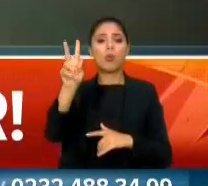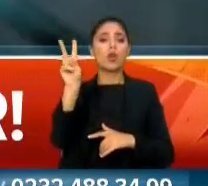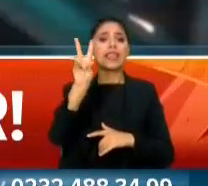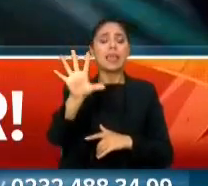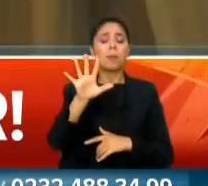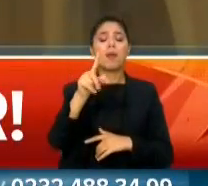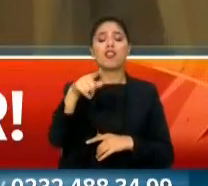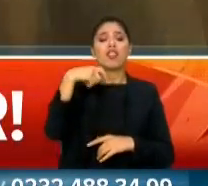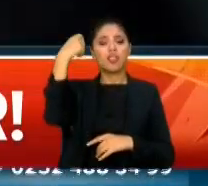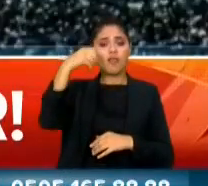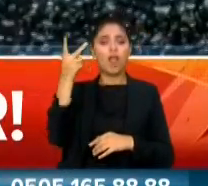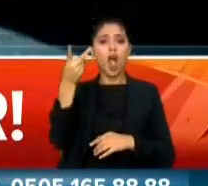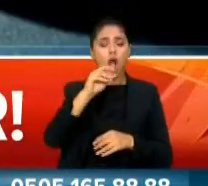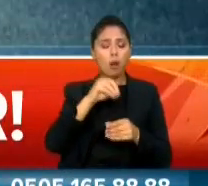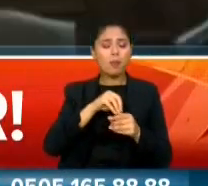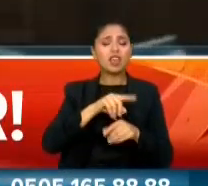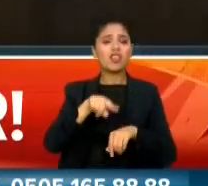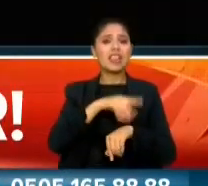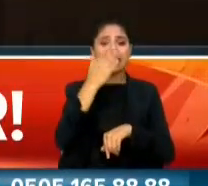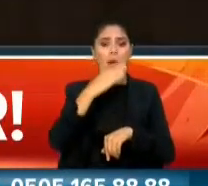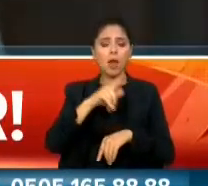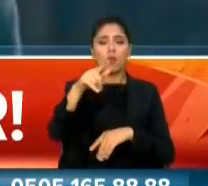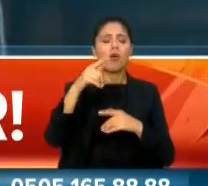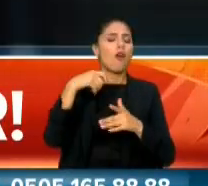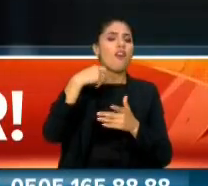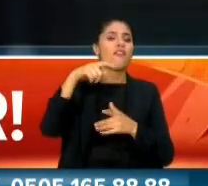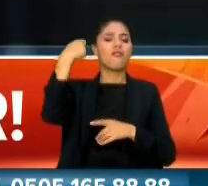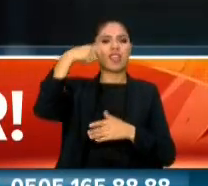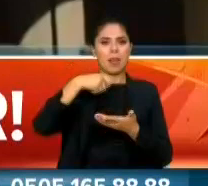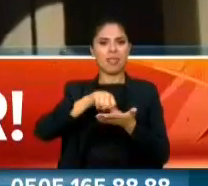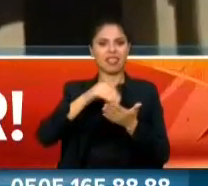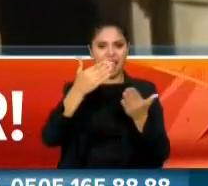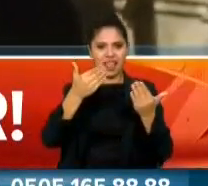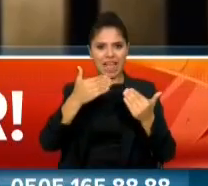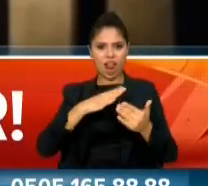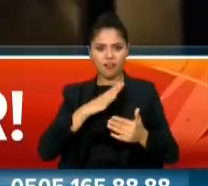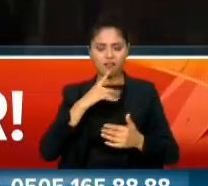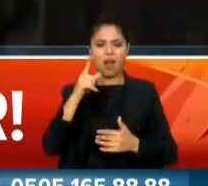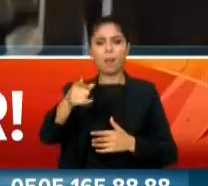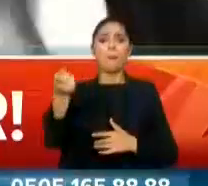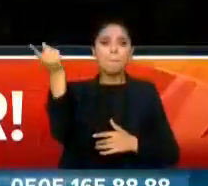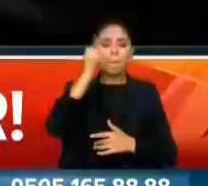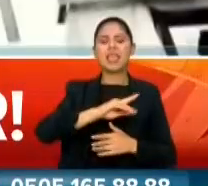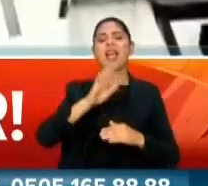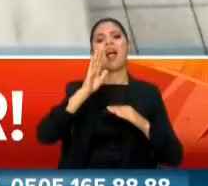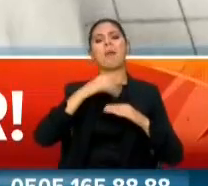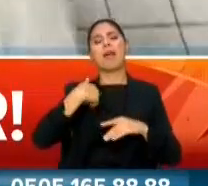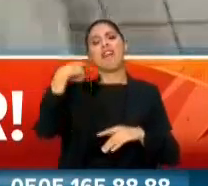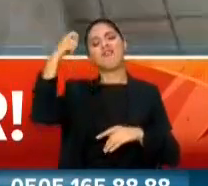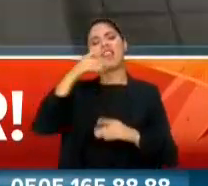filmi Ölmek İçin Zaman Yok'un vizyon tarihi yaklaşırken, karakteri bir kez daha canlandırmayacağını ilan